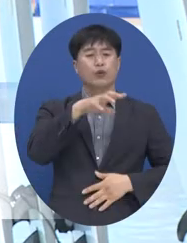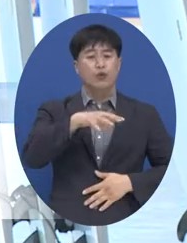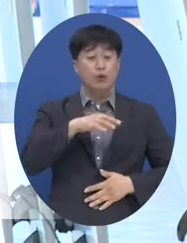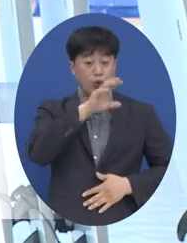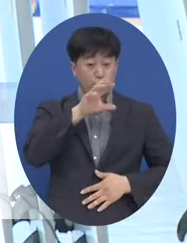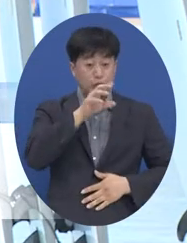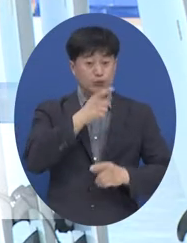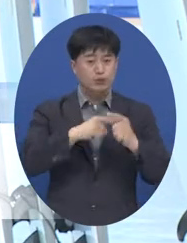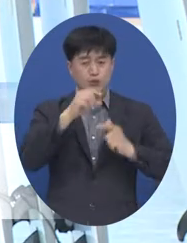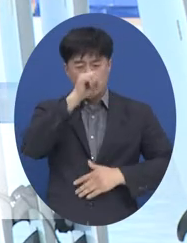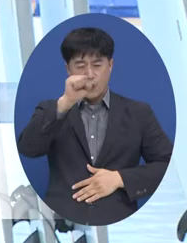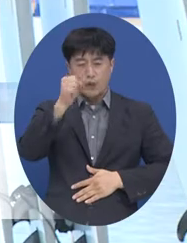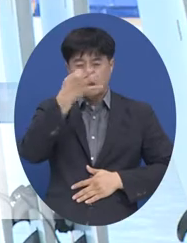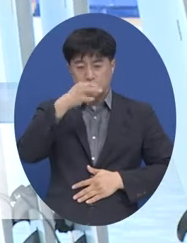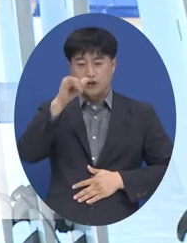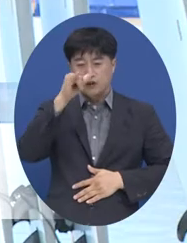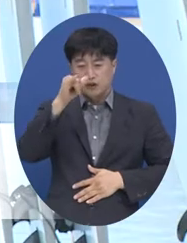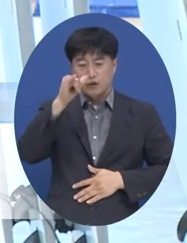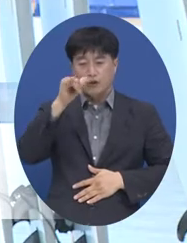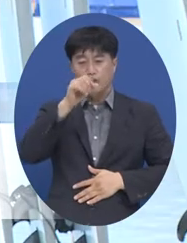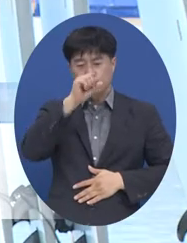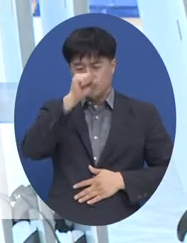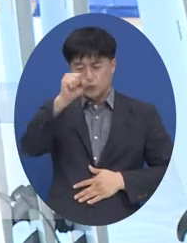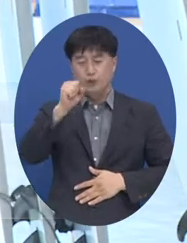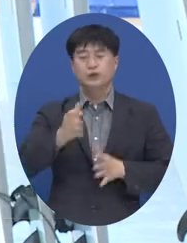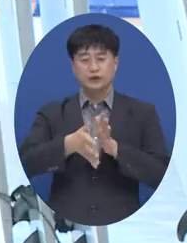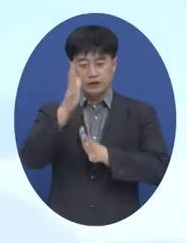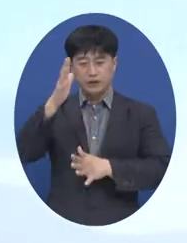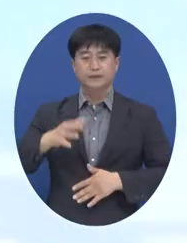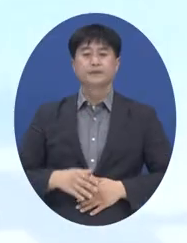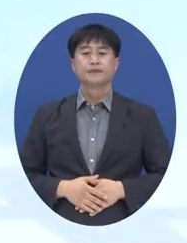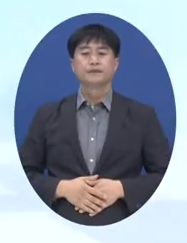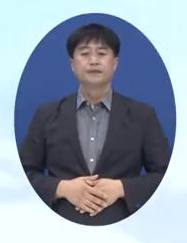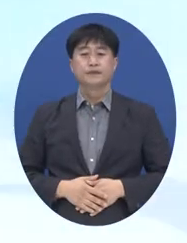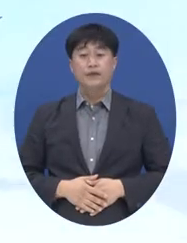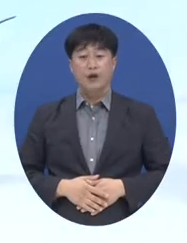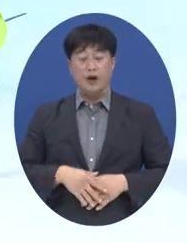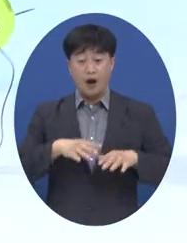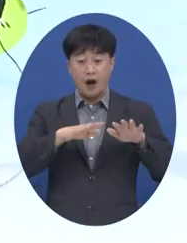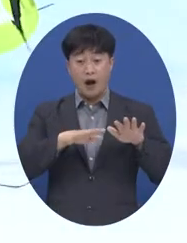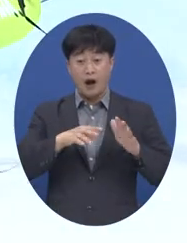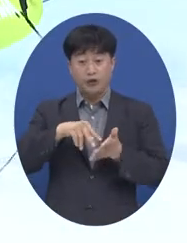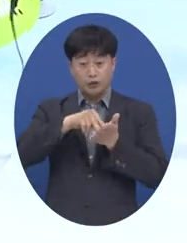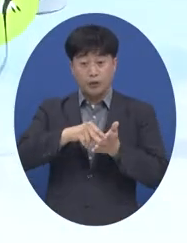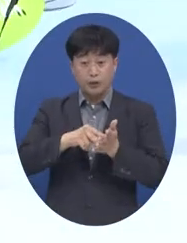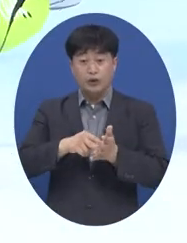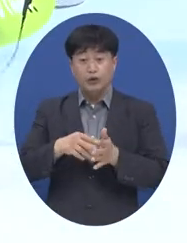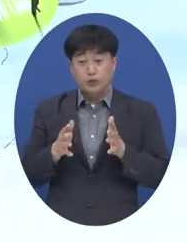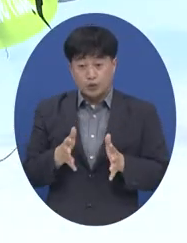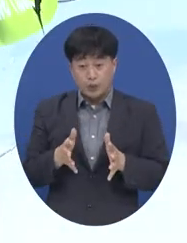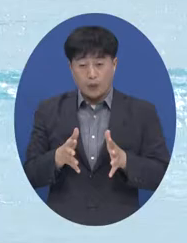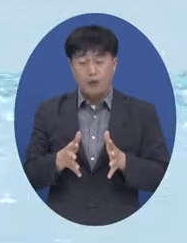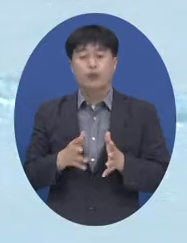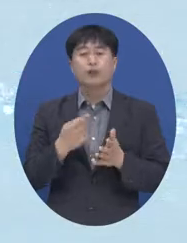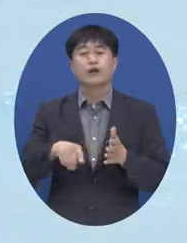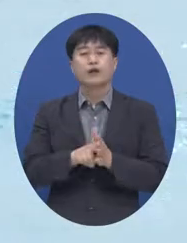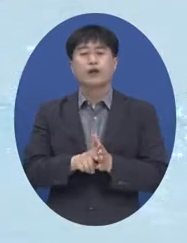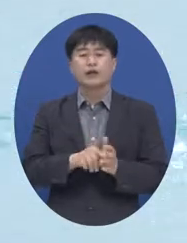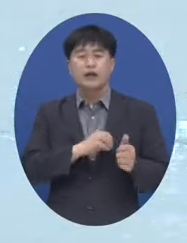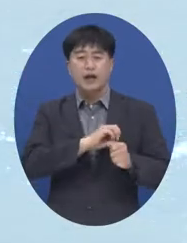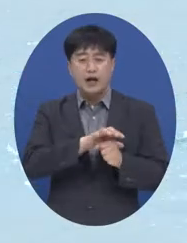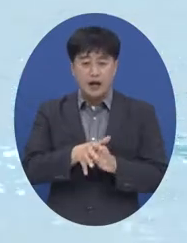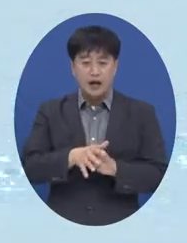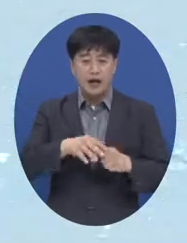여기서 연습하는 게좀더 좋은 연습 효과를 거둘 수 있을 정도로 훌륭한 시설입니다. 서핑을 시작하는 초보 서퍼들을 위한 다양한 강습